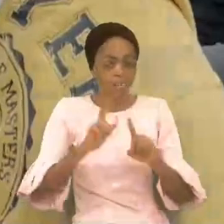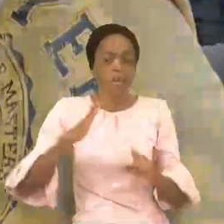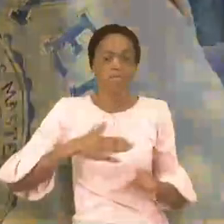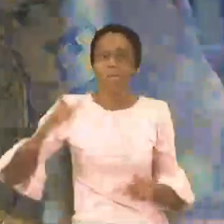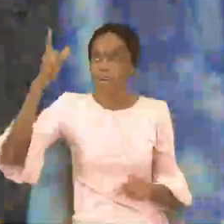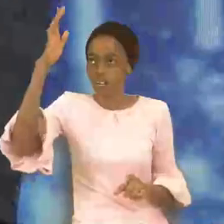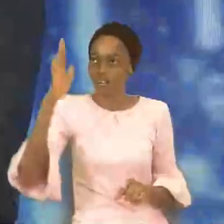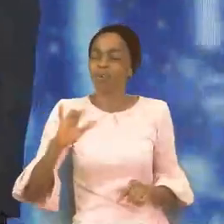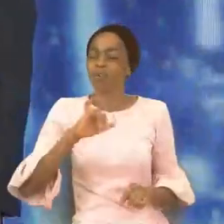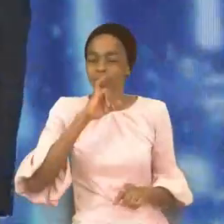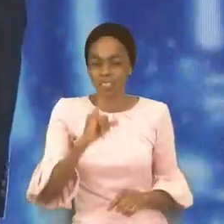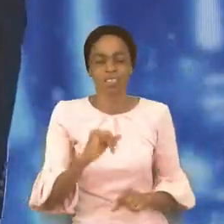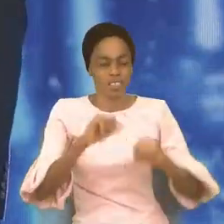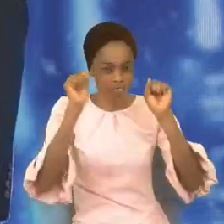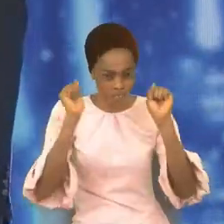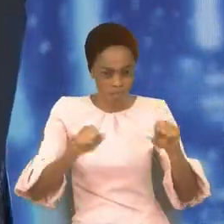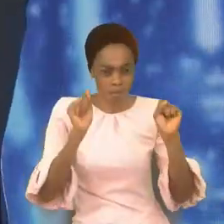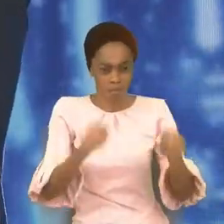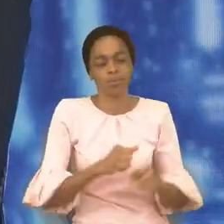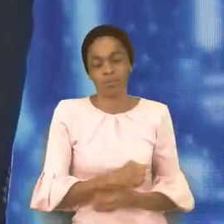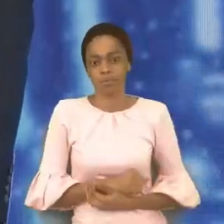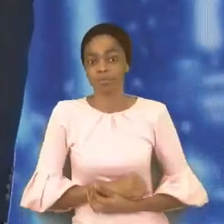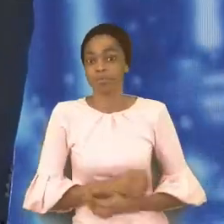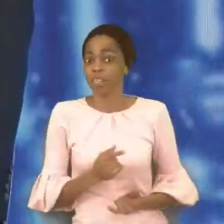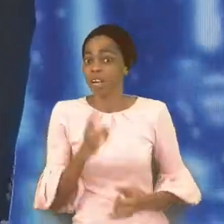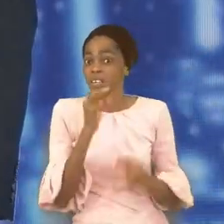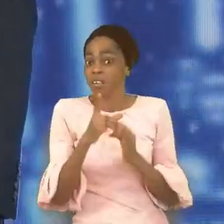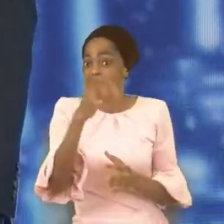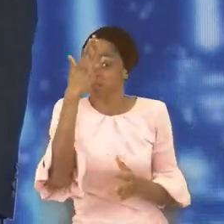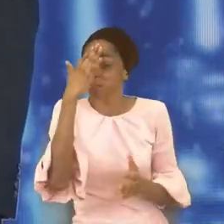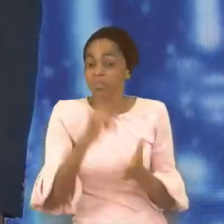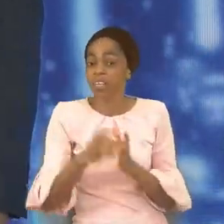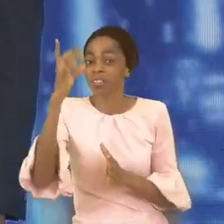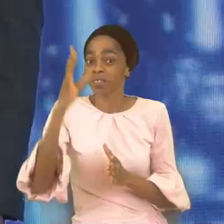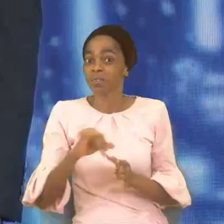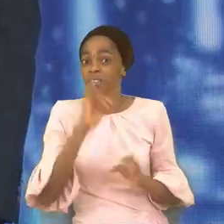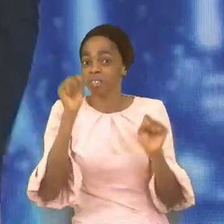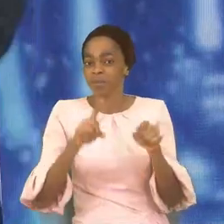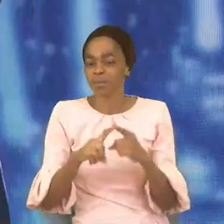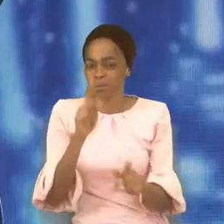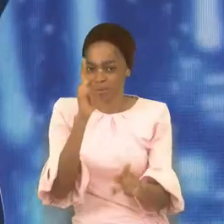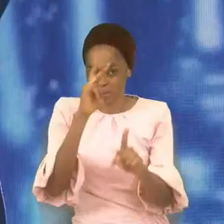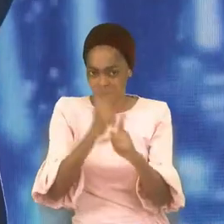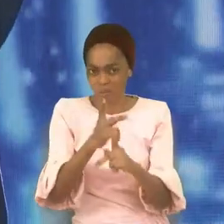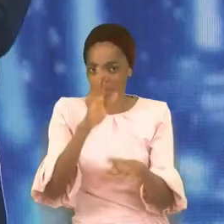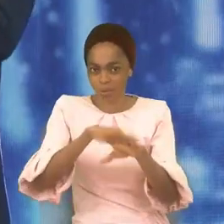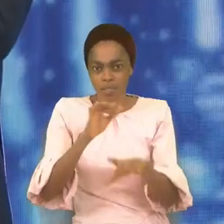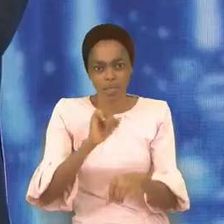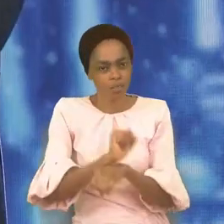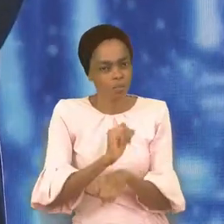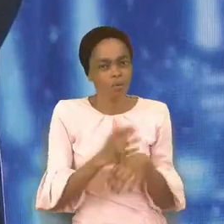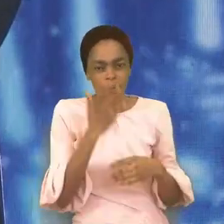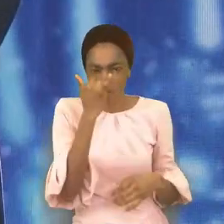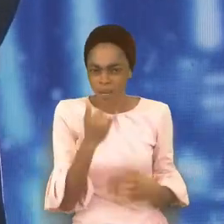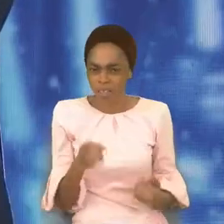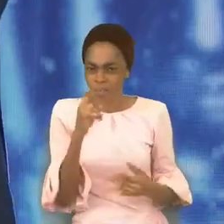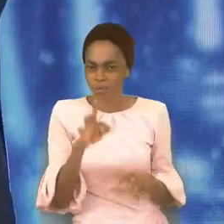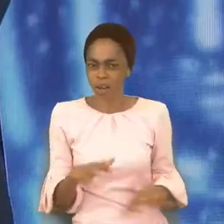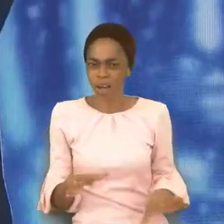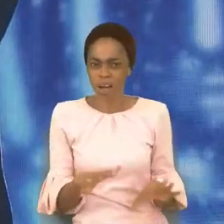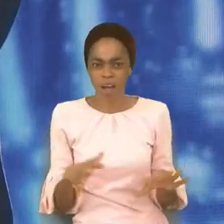Mon Dieu est capable. Ah ah. Si tu sais que ton Dieu est capable pour te préserver dans cet emploi, pourquoi tu